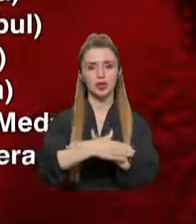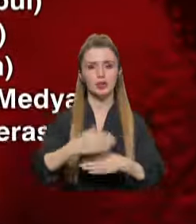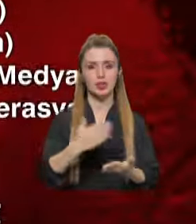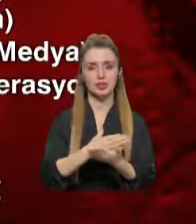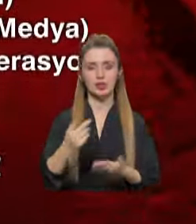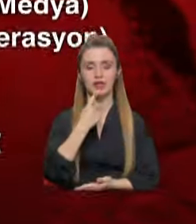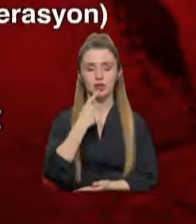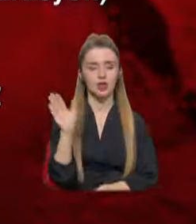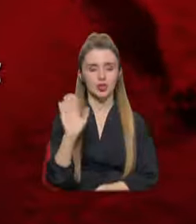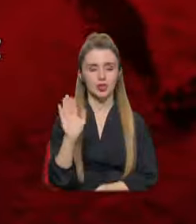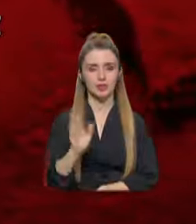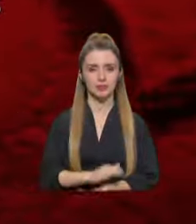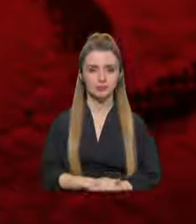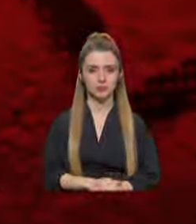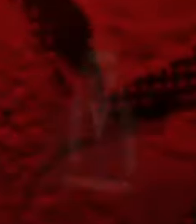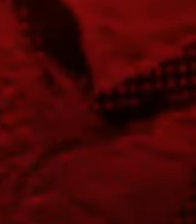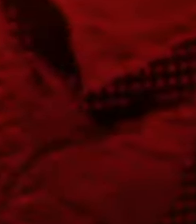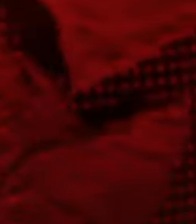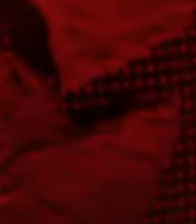geçirmenizi diliyoruz. Hoşçakalın. Dostuma